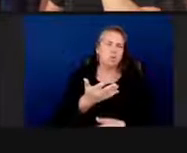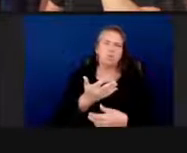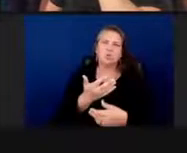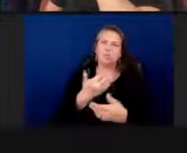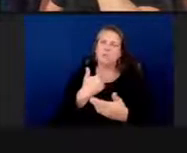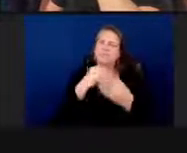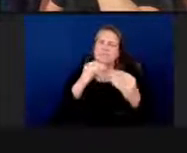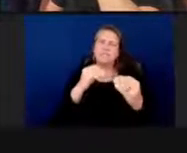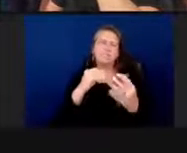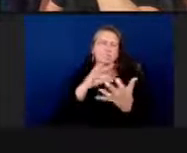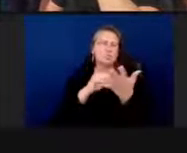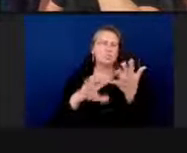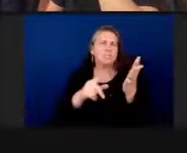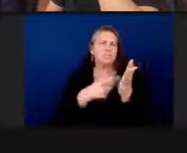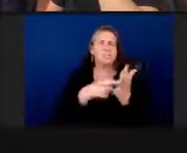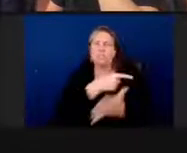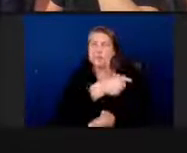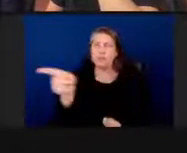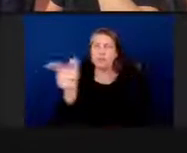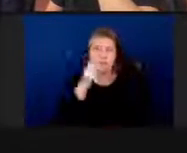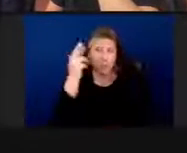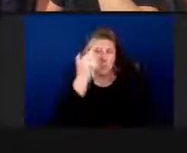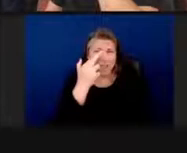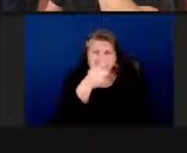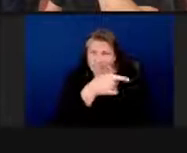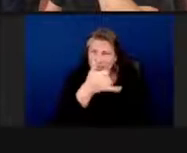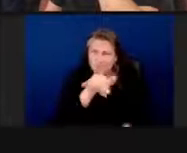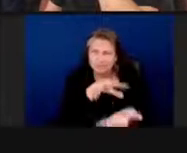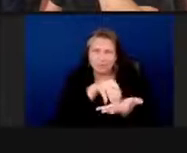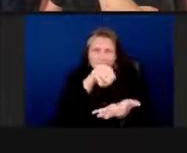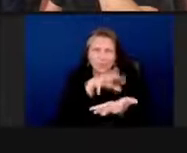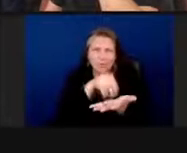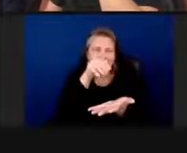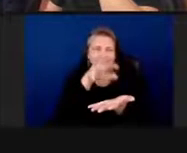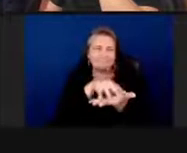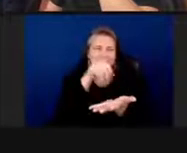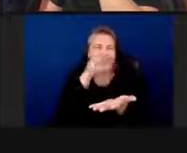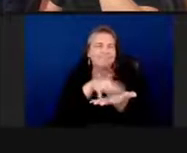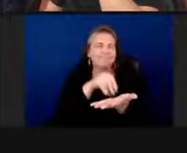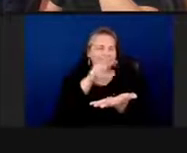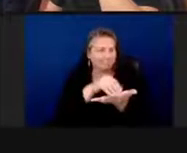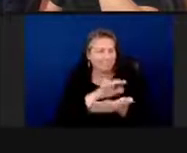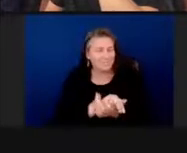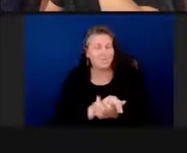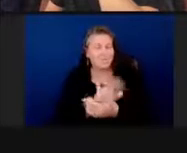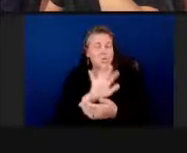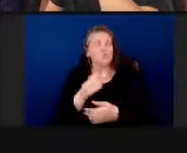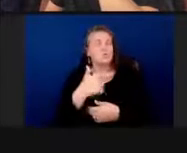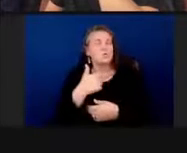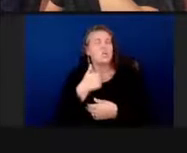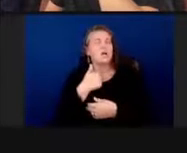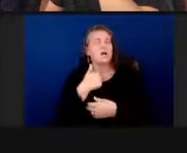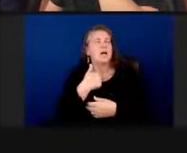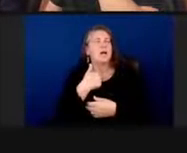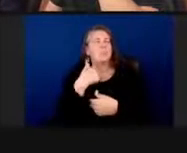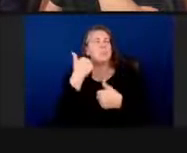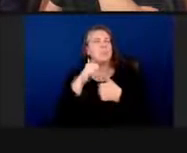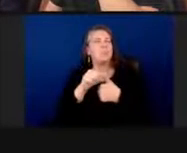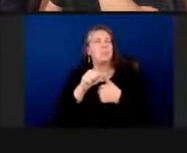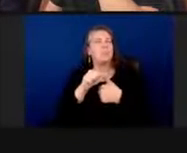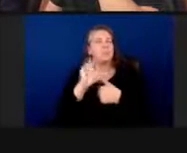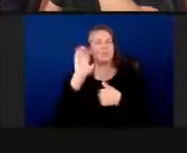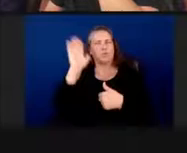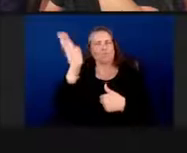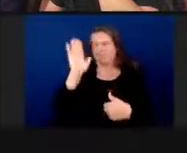نقطة الوصول هي المهمة والرحلة أيضا مهمة، ولكن أنا أتذكر بأننا دائما